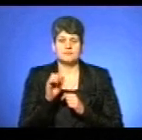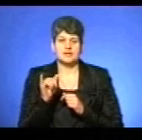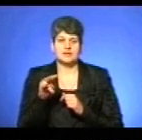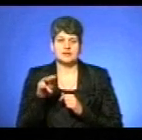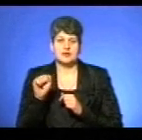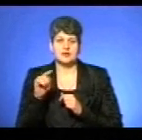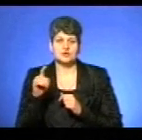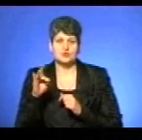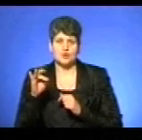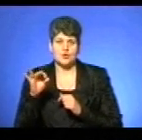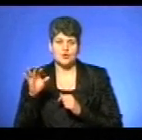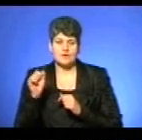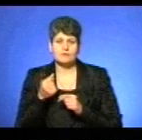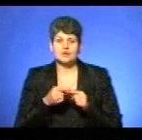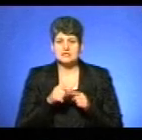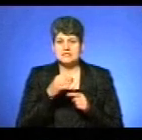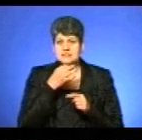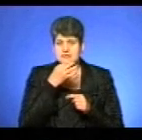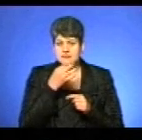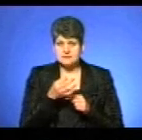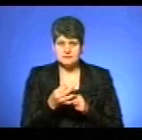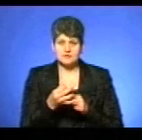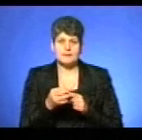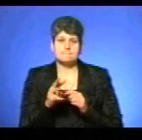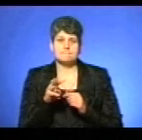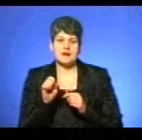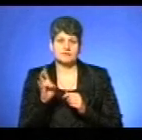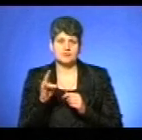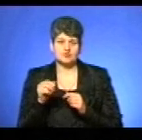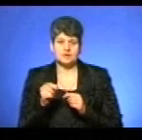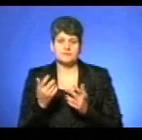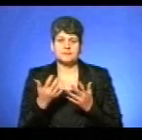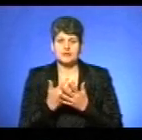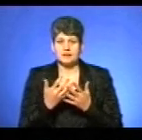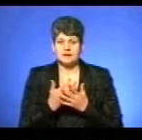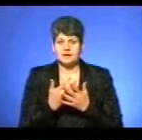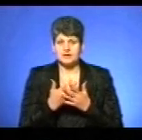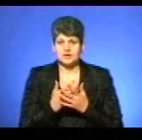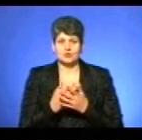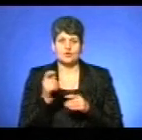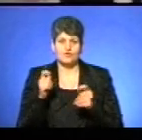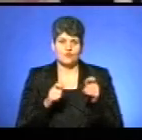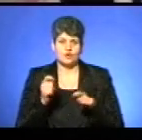Білозьорова-Рагузіна. Про це розповіла менеджер-кастинг-менеджер кіноформу «Кінохвиля» Наталя Гу.